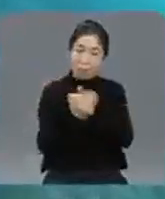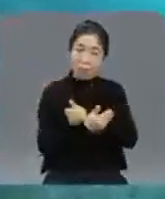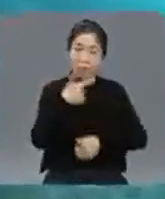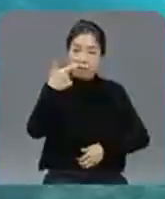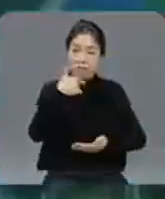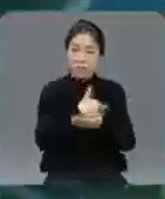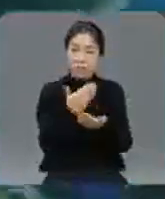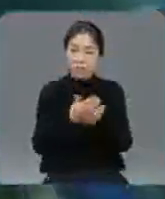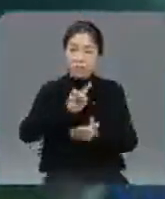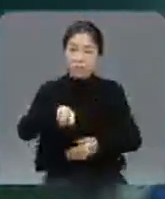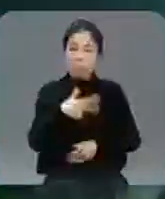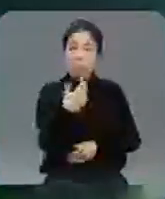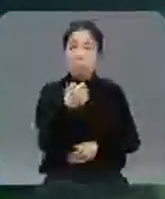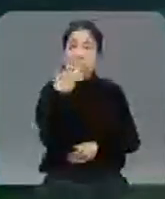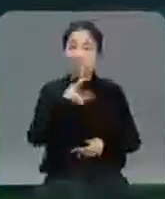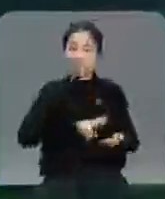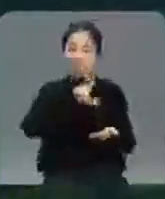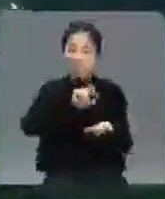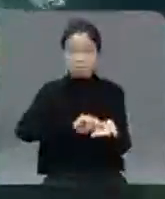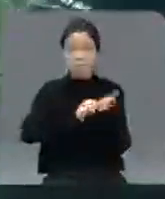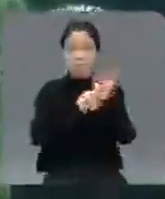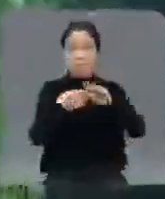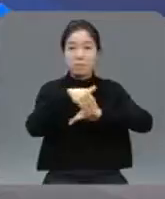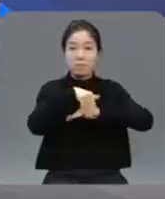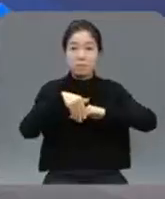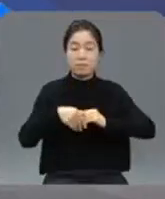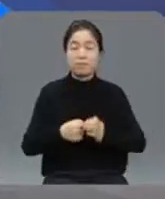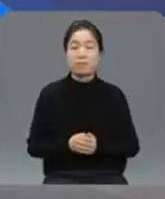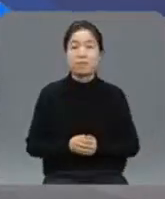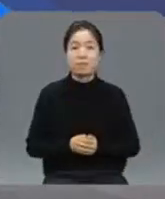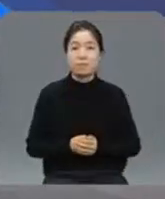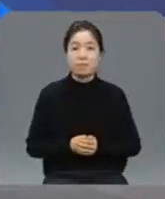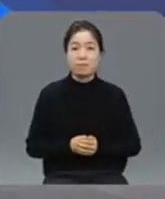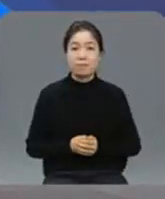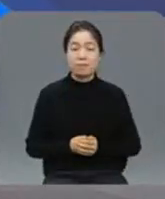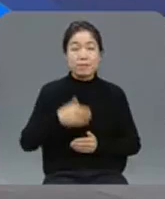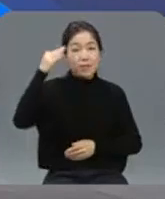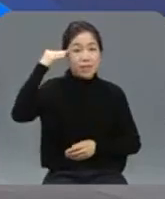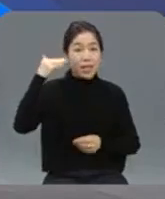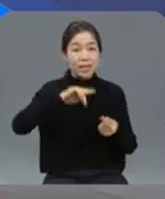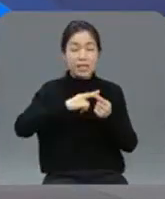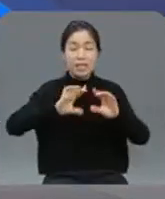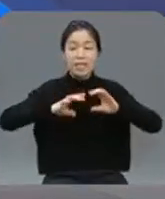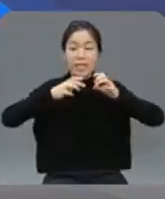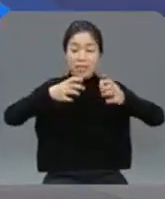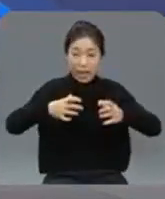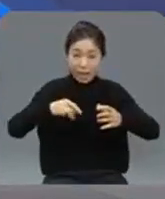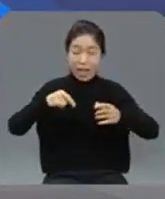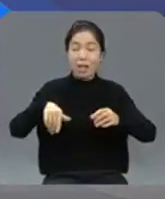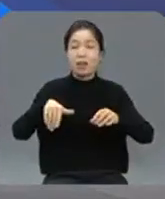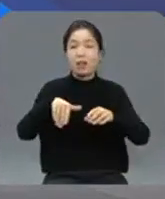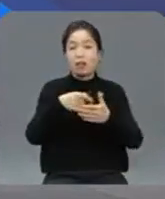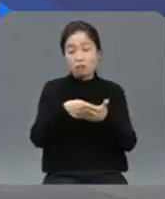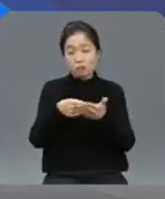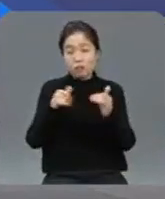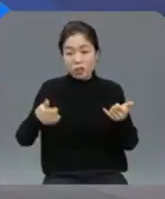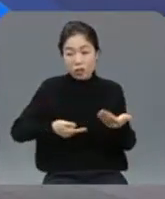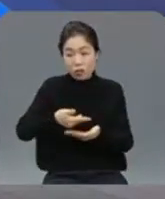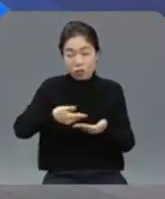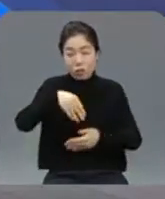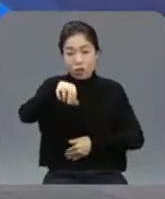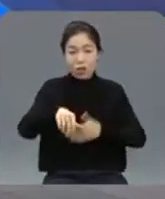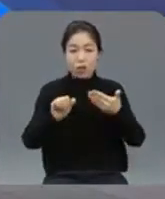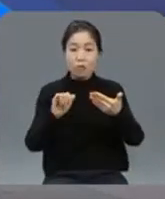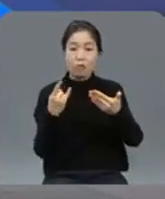10은 8건의 주제가 발표될 예정입니다 한글의 세계화와 세계 문인들의 교장인 제